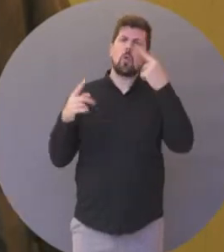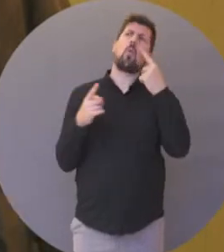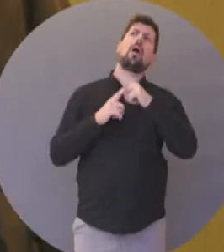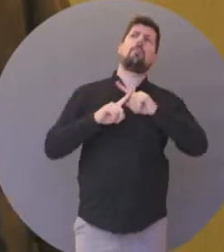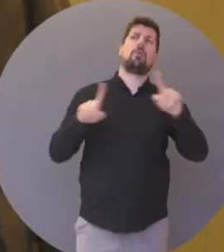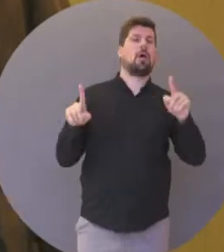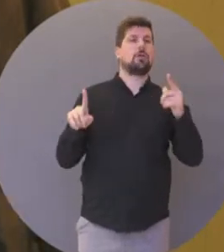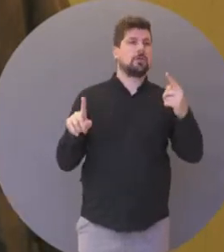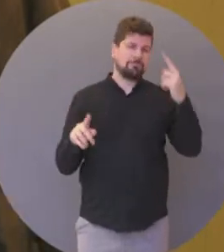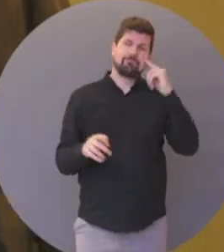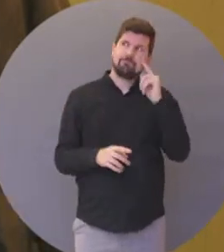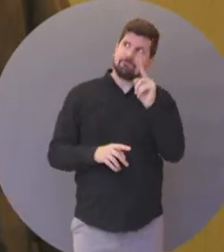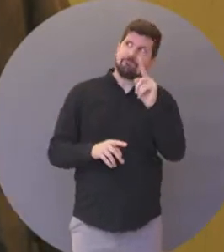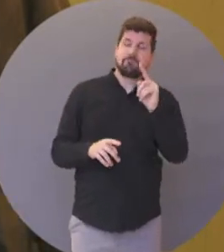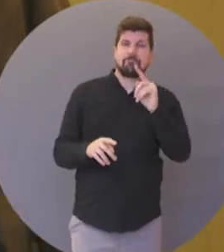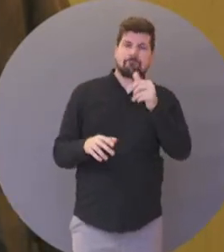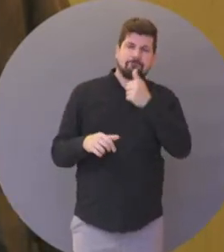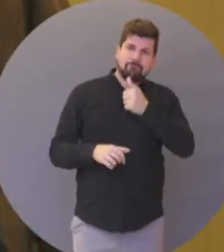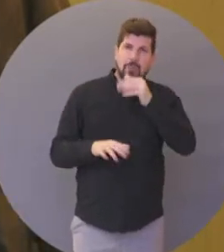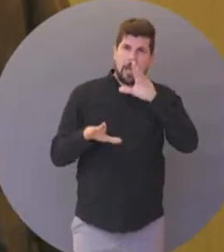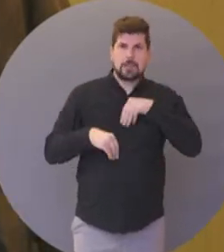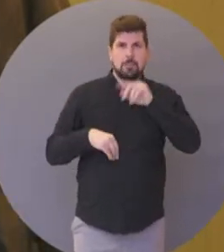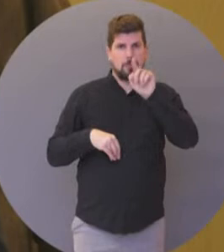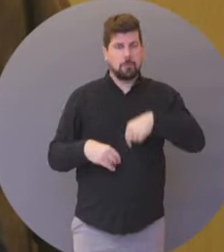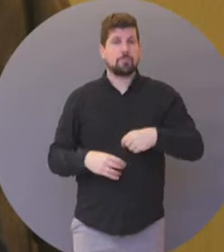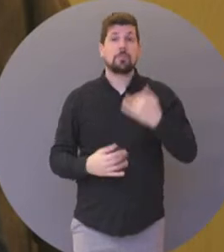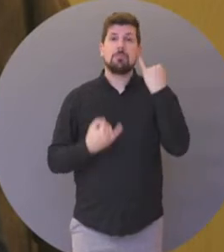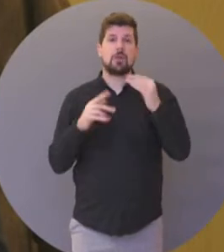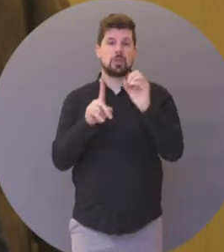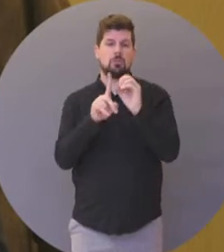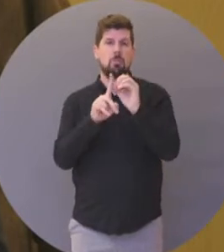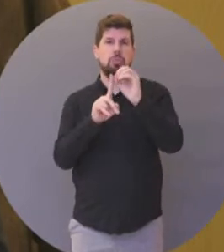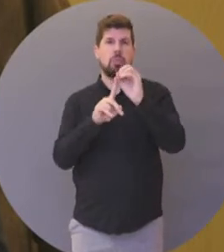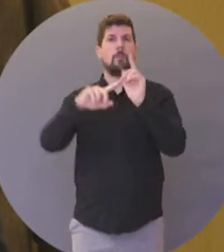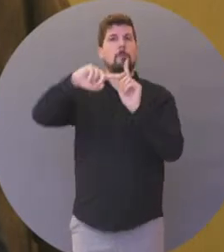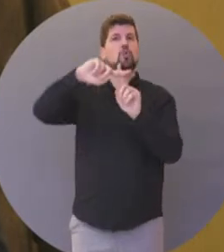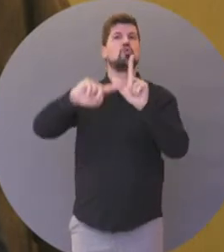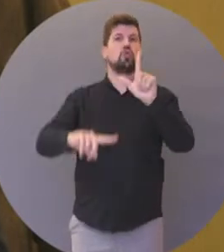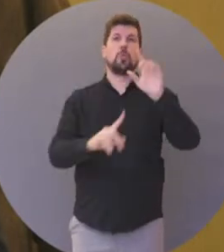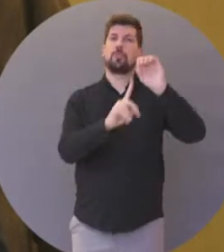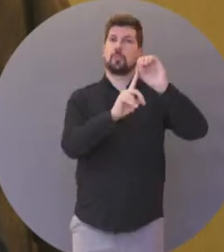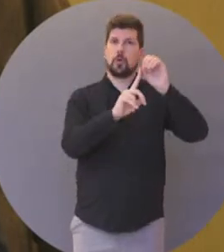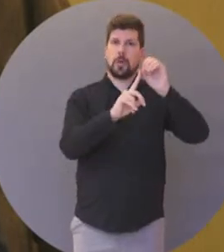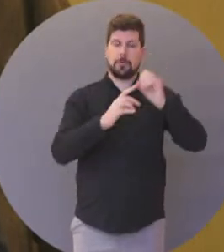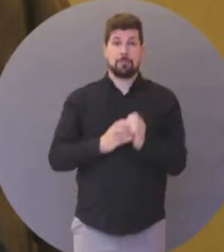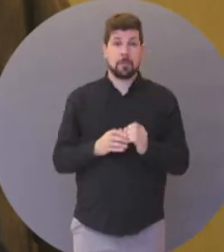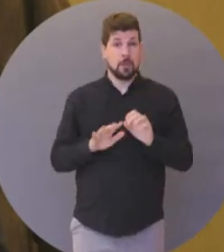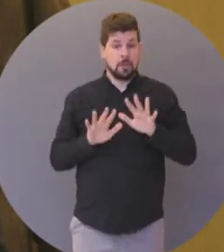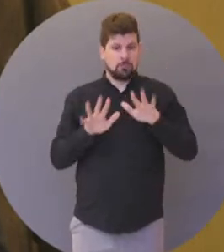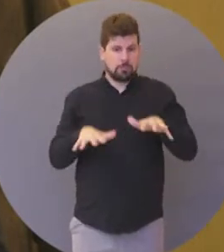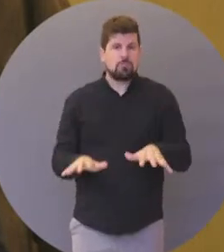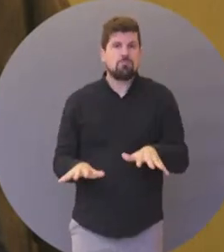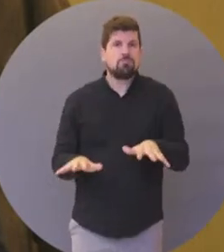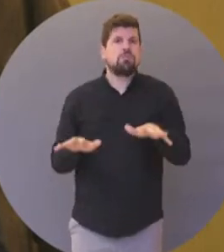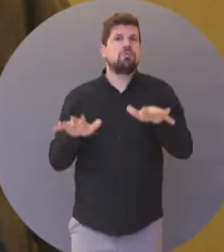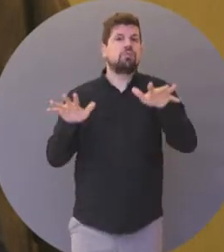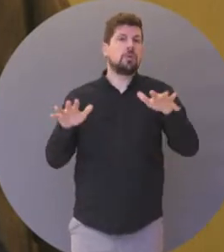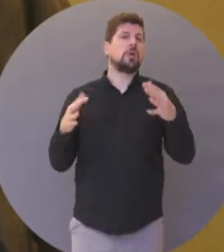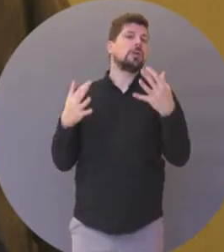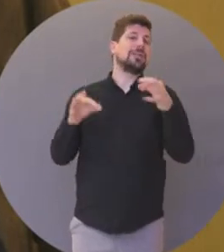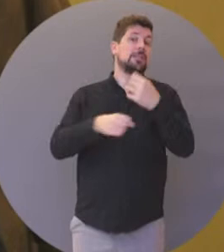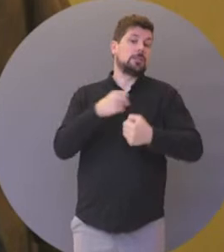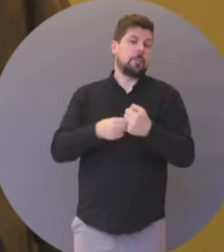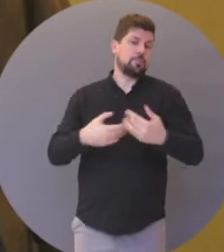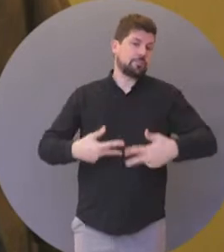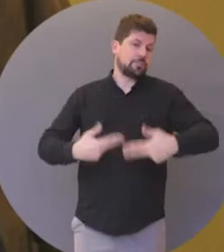un scénario à deux degrés à plus de degrés la montée des eaux dans les prochaines décennies pour être comprise entre 40